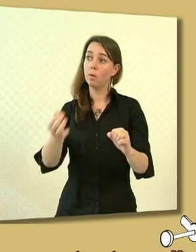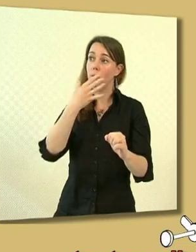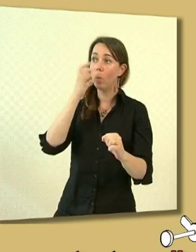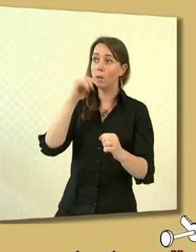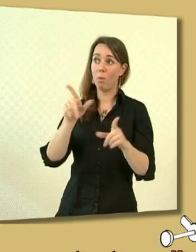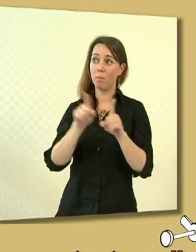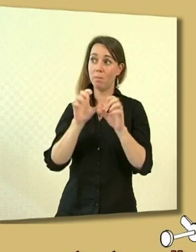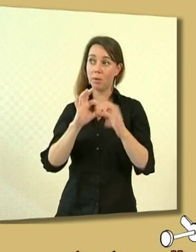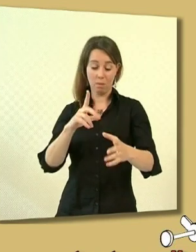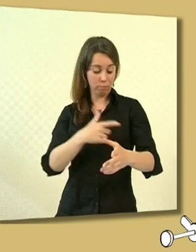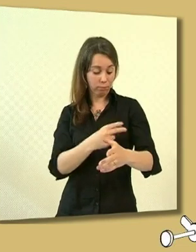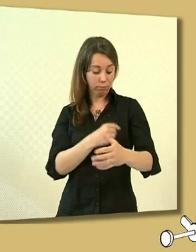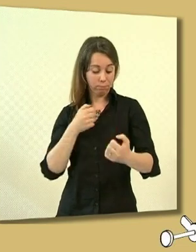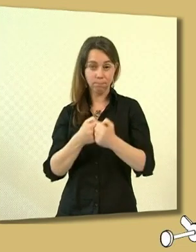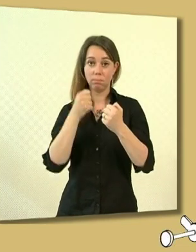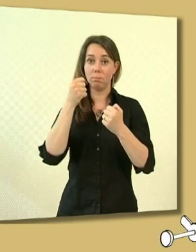en allaitant.